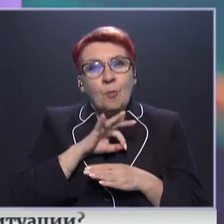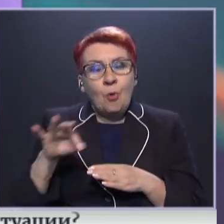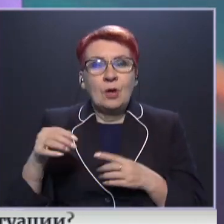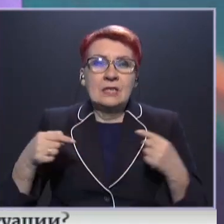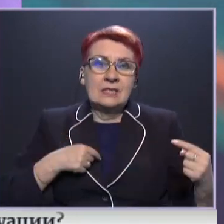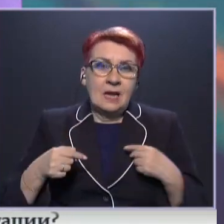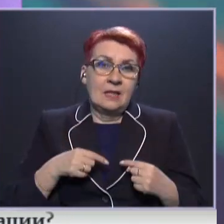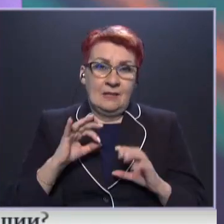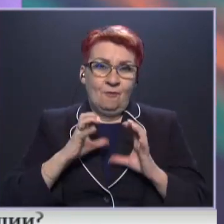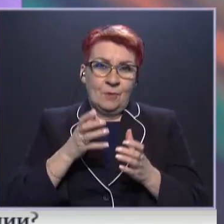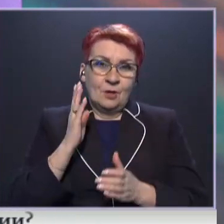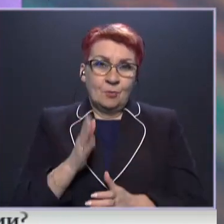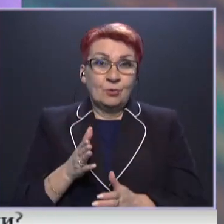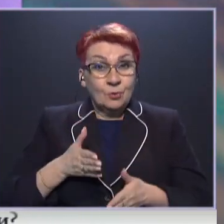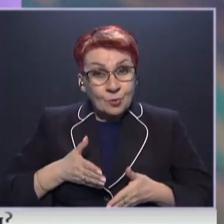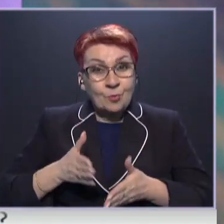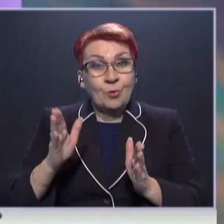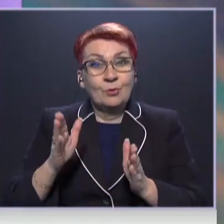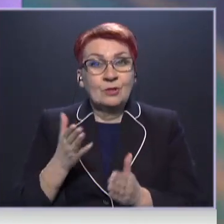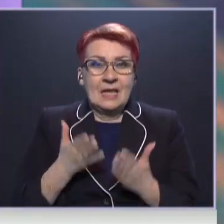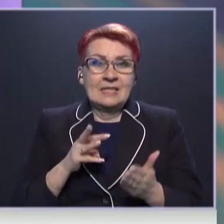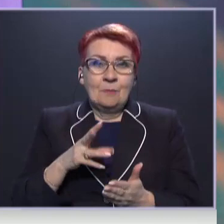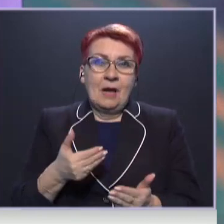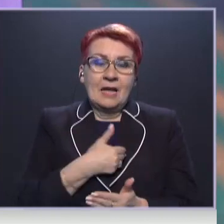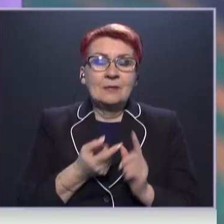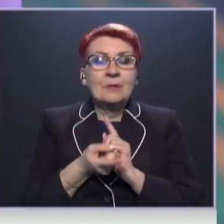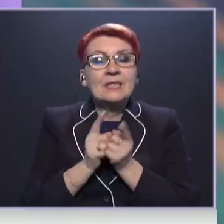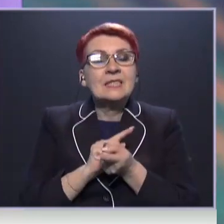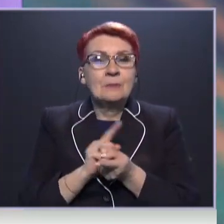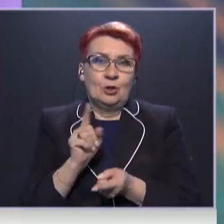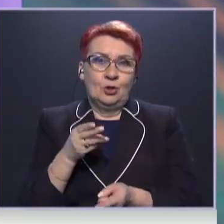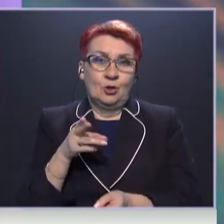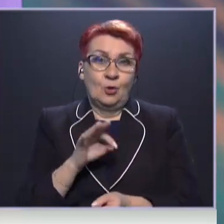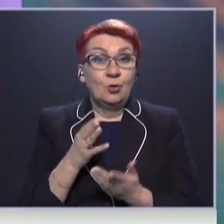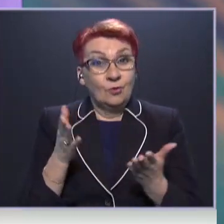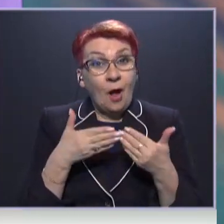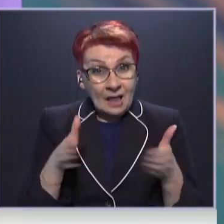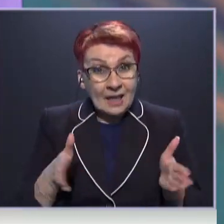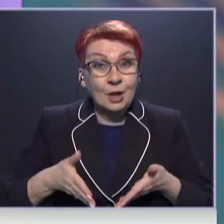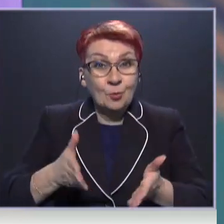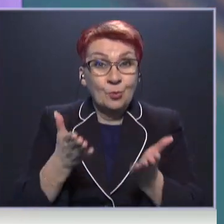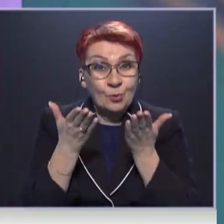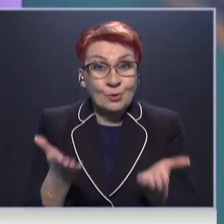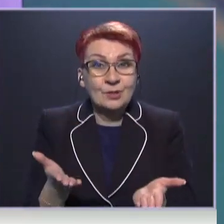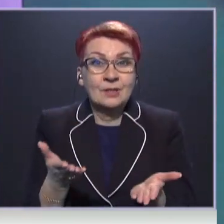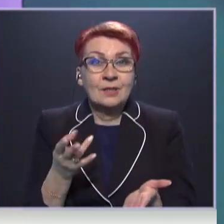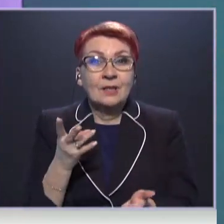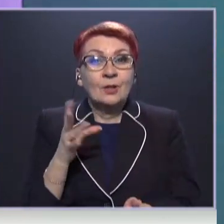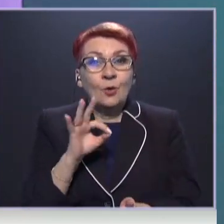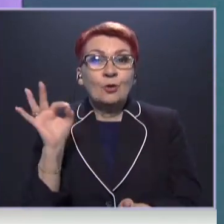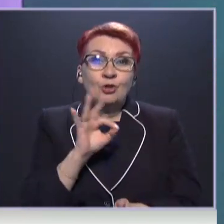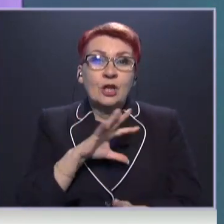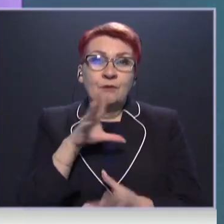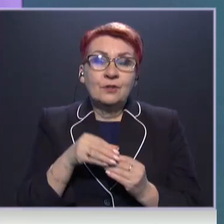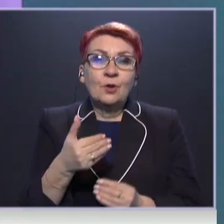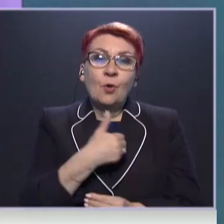несправедливости станет и в мире. Вот путь, который, если мы хотим изменить что-то, вот он нам открыт. Но, к сожалению, чаще всего нам